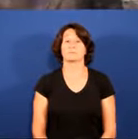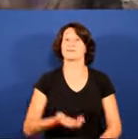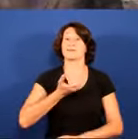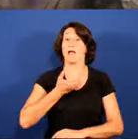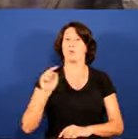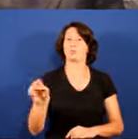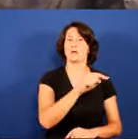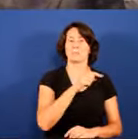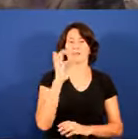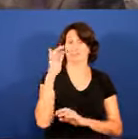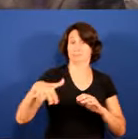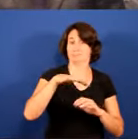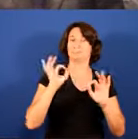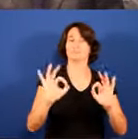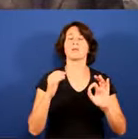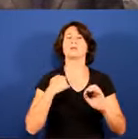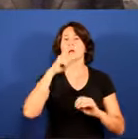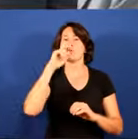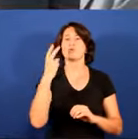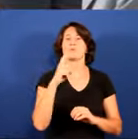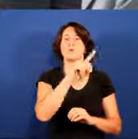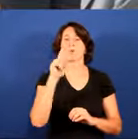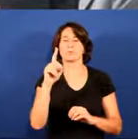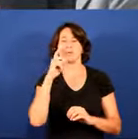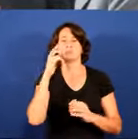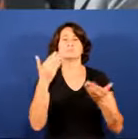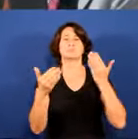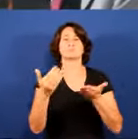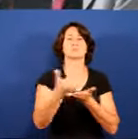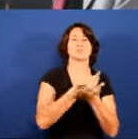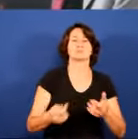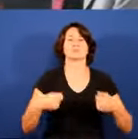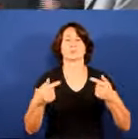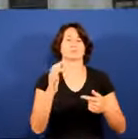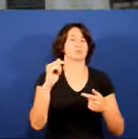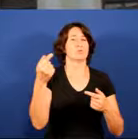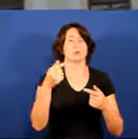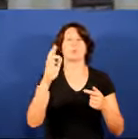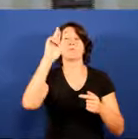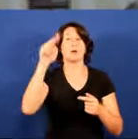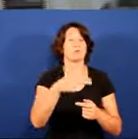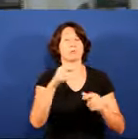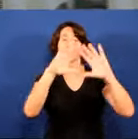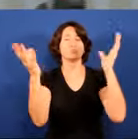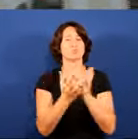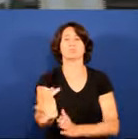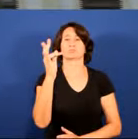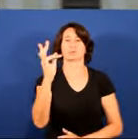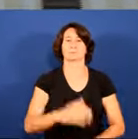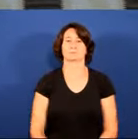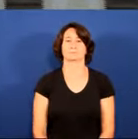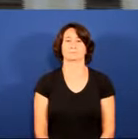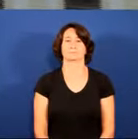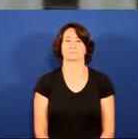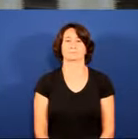diru sarreren arrunten 19%tik gorakoa da. Hala baina 24 udalek diruzaintzako soberakin negatiboak dituzte, guztira